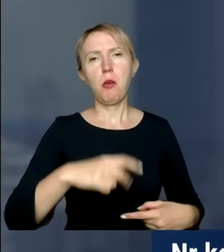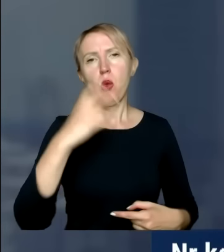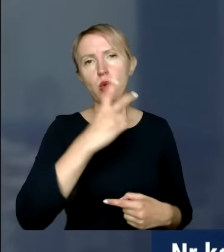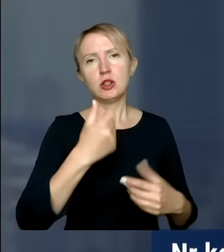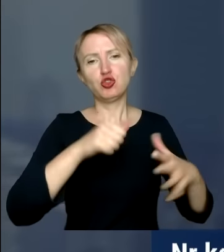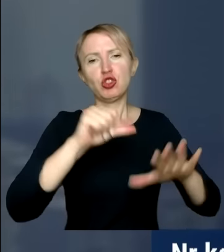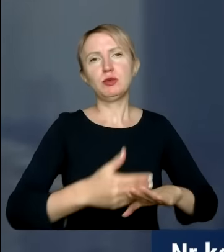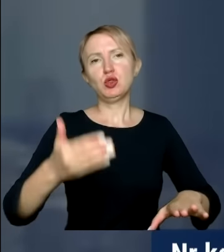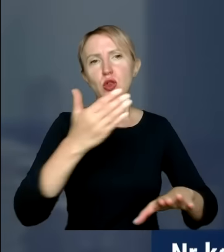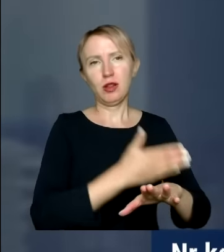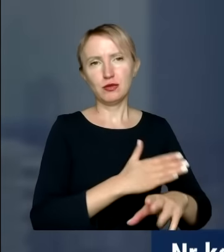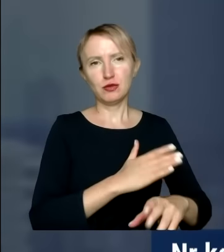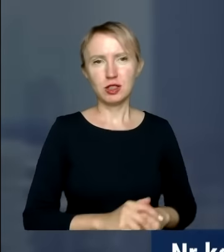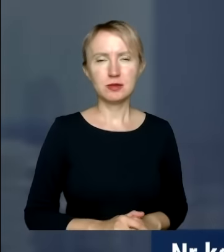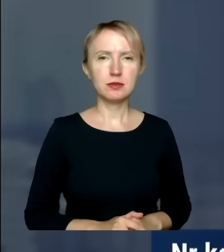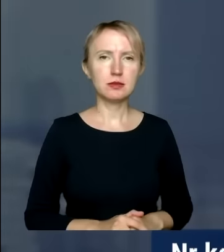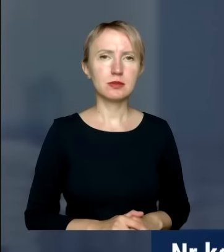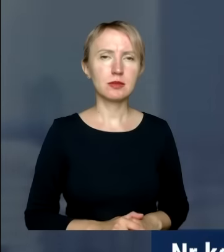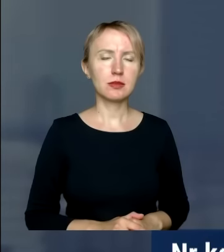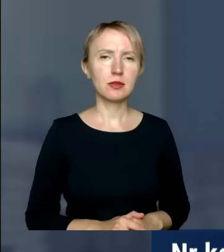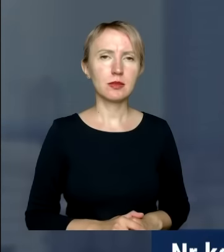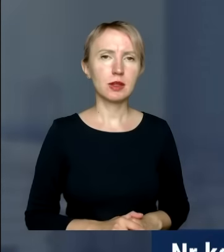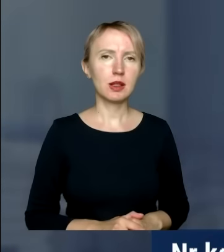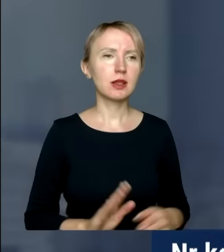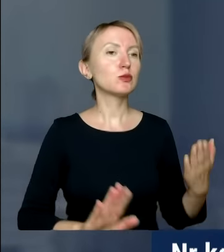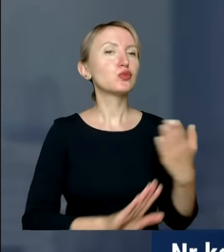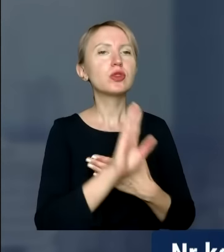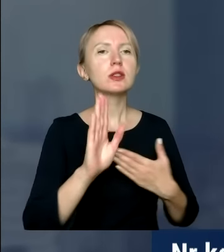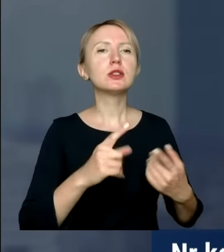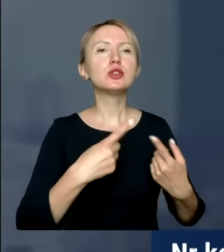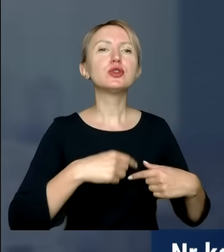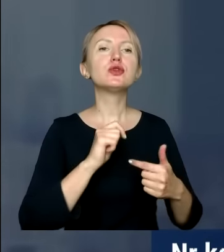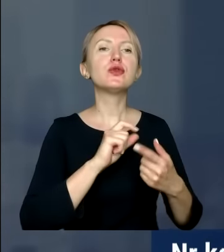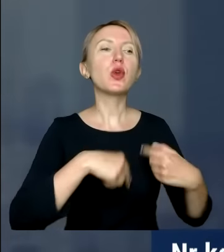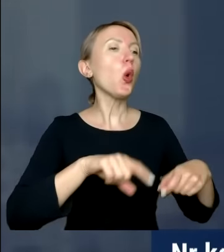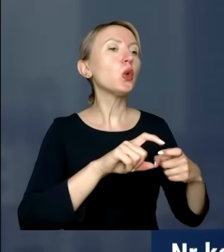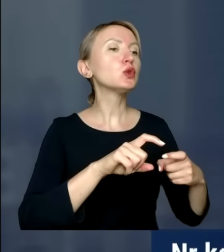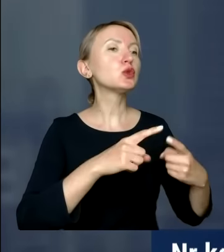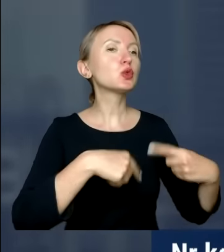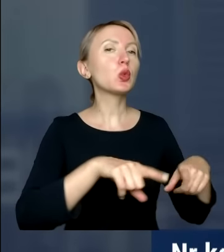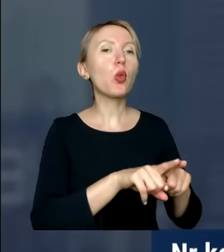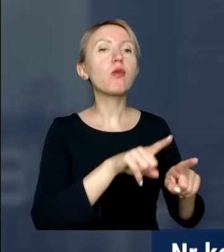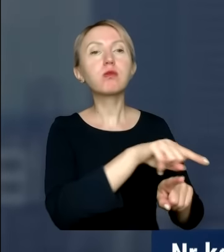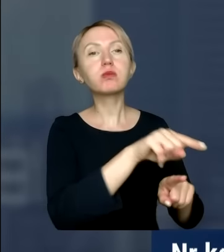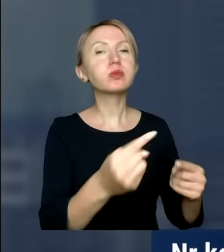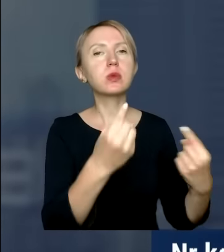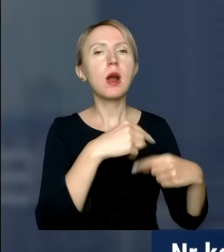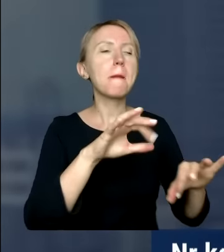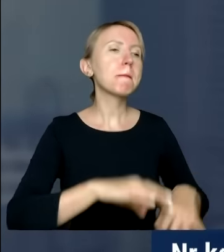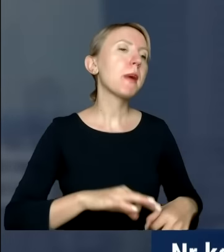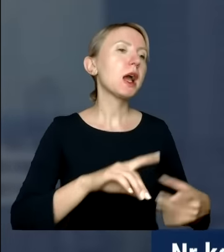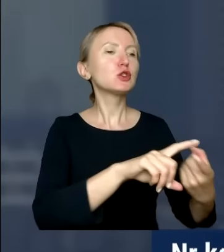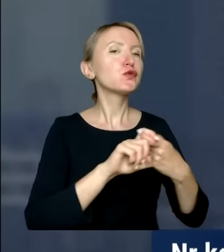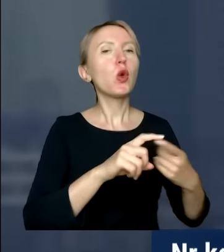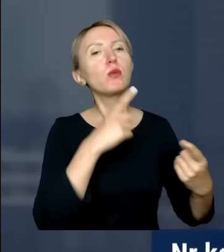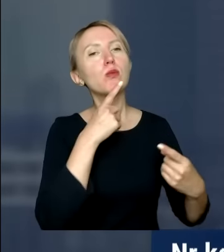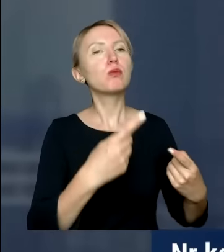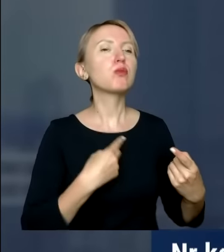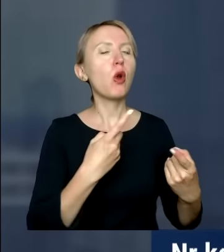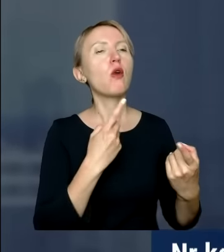roku wcześniej tym nie zawołał do siebie tych przedstawicieli związków i powiedział panie tam taki pan jest z takiego związku proszę mi powiedzieć jaka